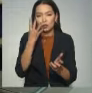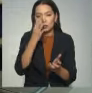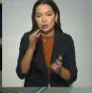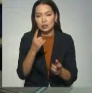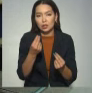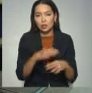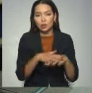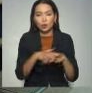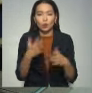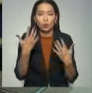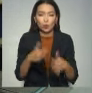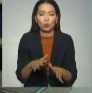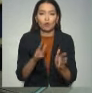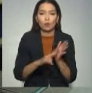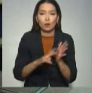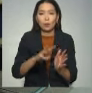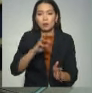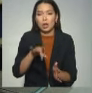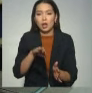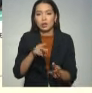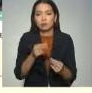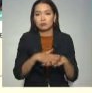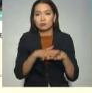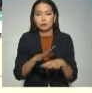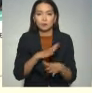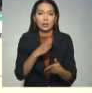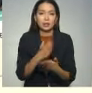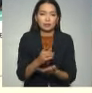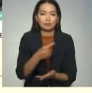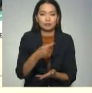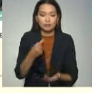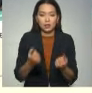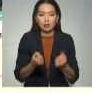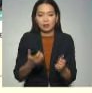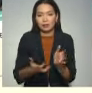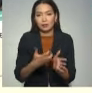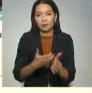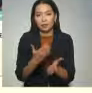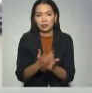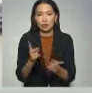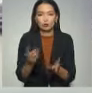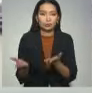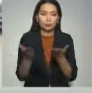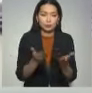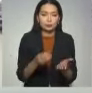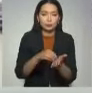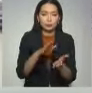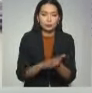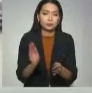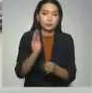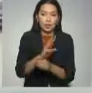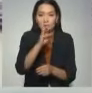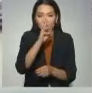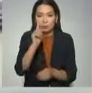уже выделили без малого 80 миллиардов тенге. Однако есть и дефицит шоферов. Для их привлечения закреплена надбавка к зарплате, а